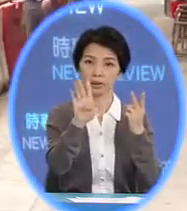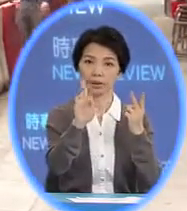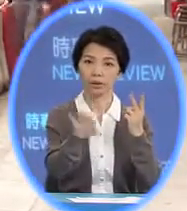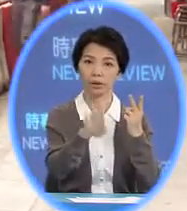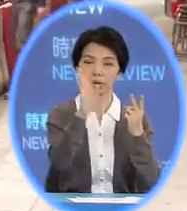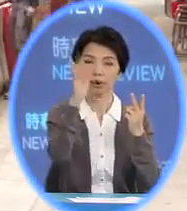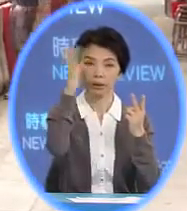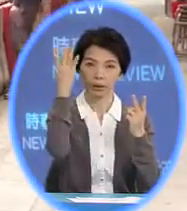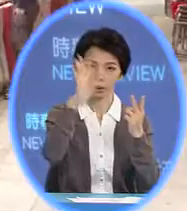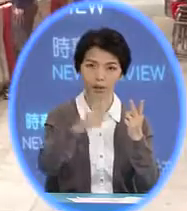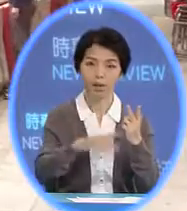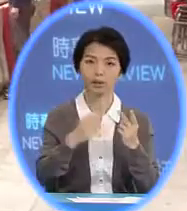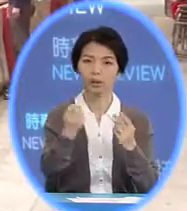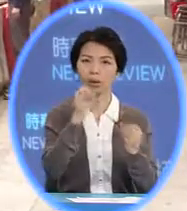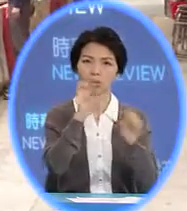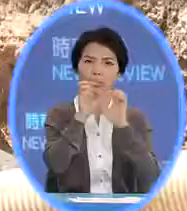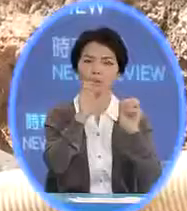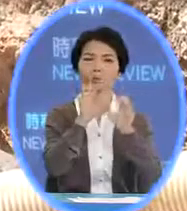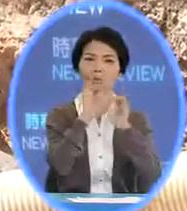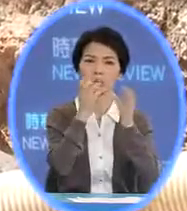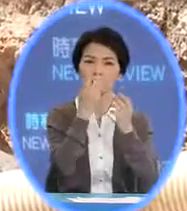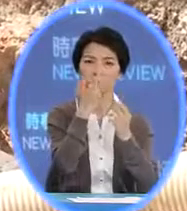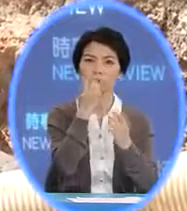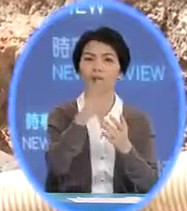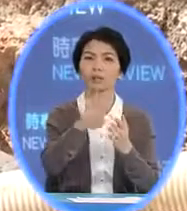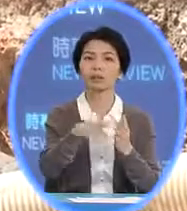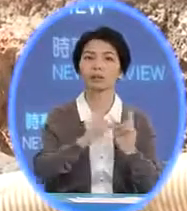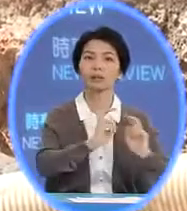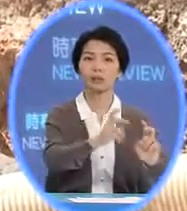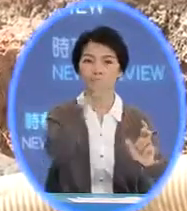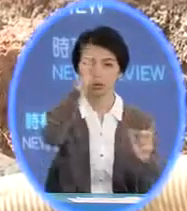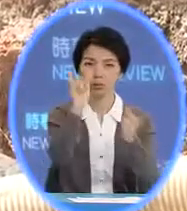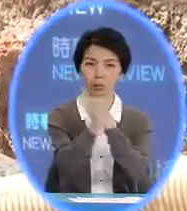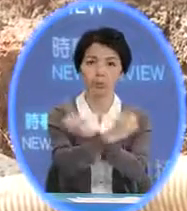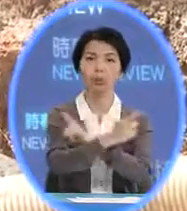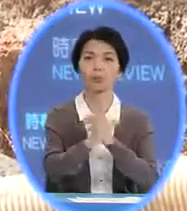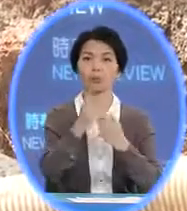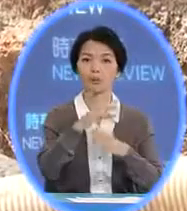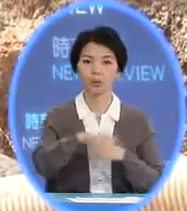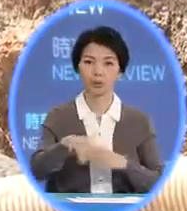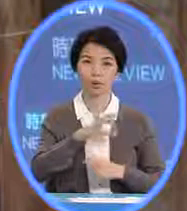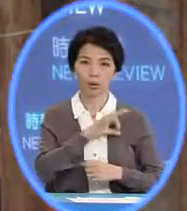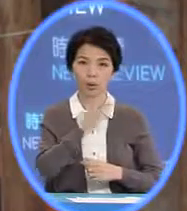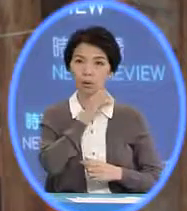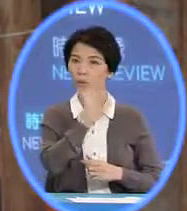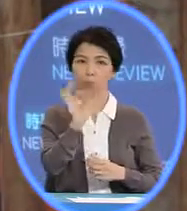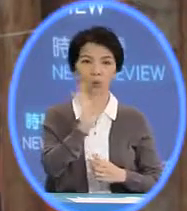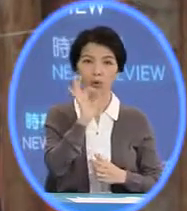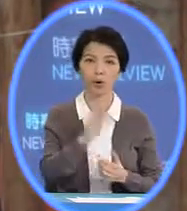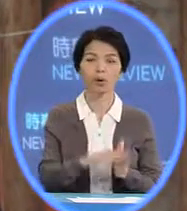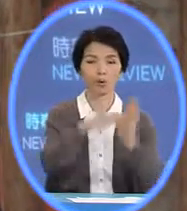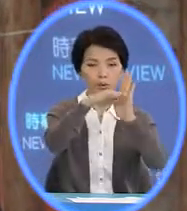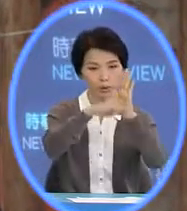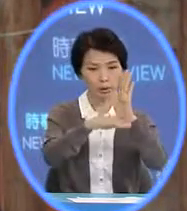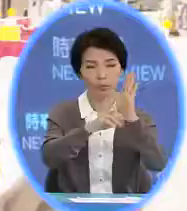經不斷收到居民求助同投訴。但是港鐵和政府代表多次和區議會開會，都沒有提及沉降超